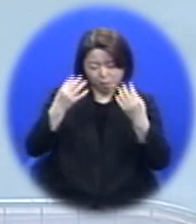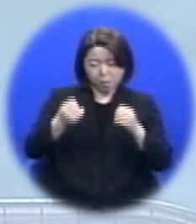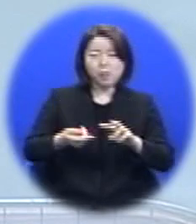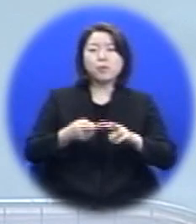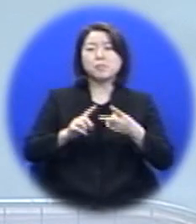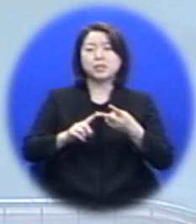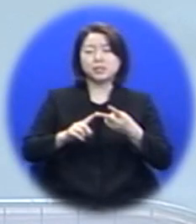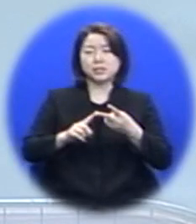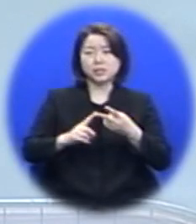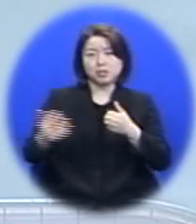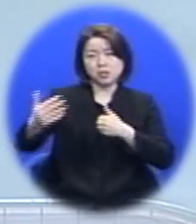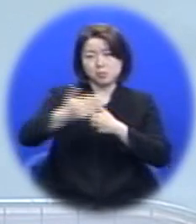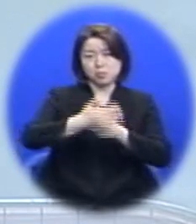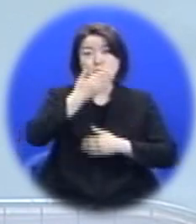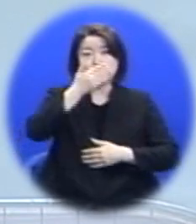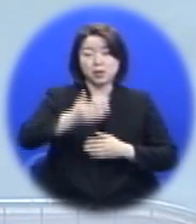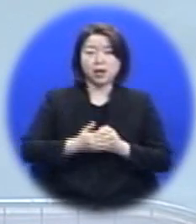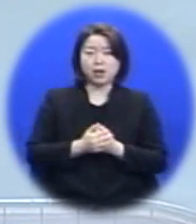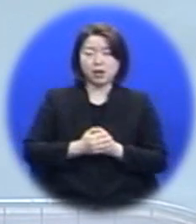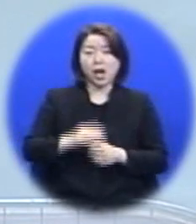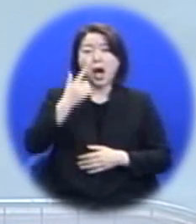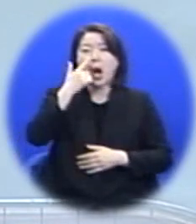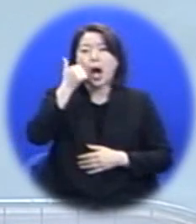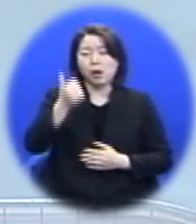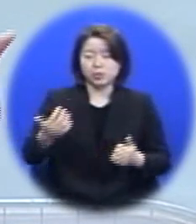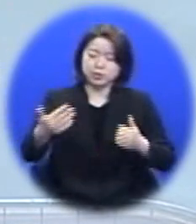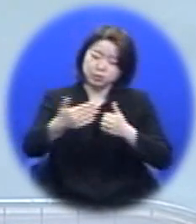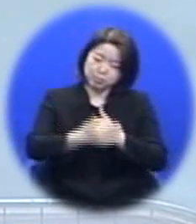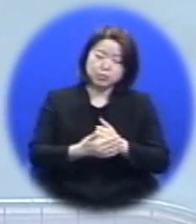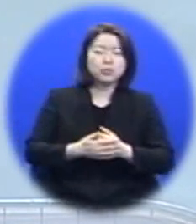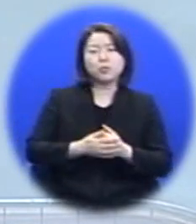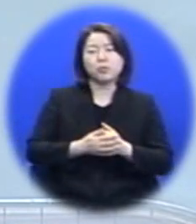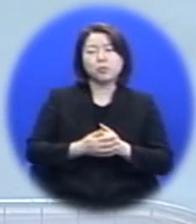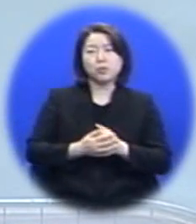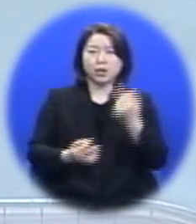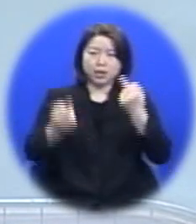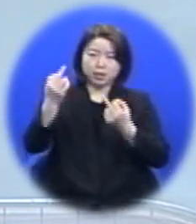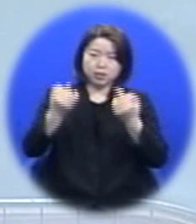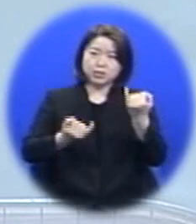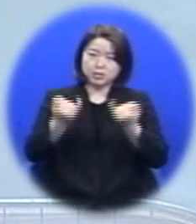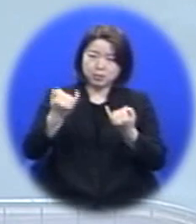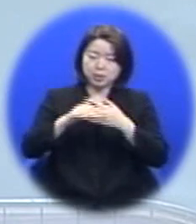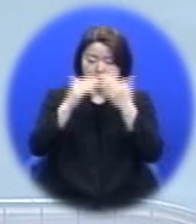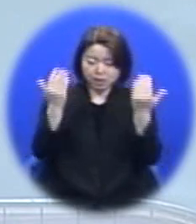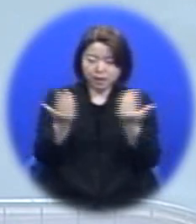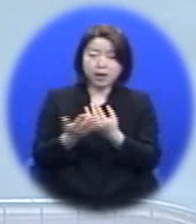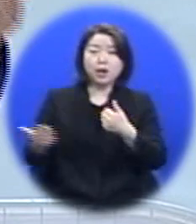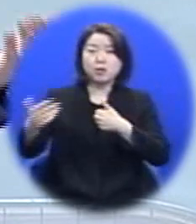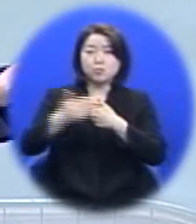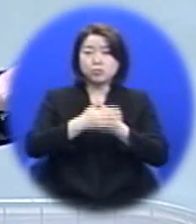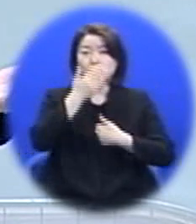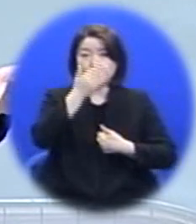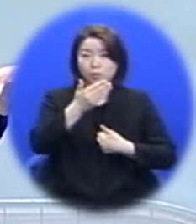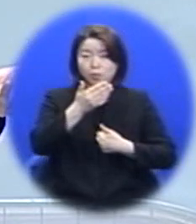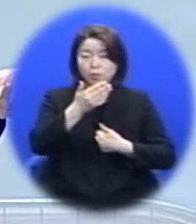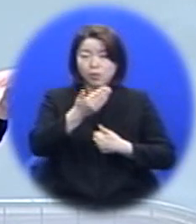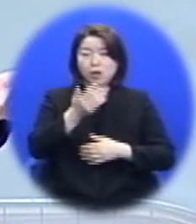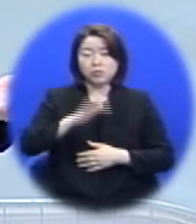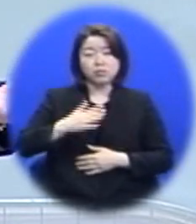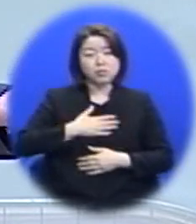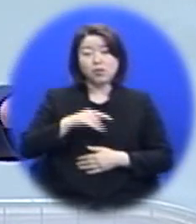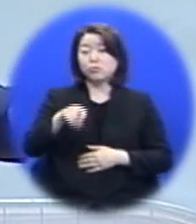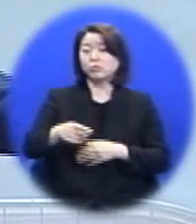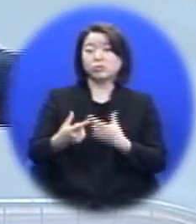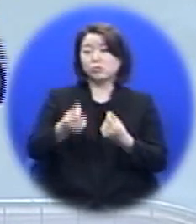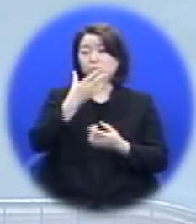것 같아요. 뭐, 아버지도 품고, 어머니도 품고, 형제들도 다 품어낼 수 있겠는데, 뭐, 나는 그런 복을 받은 것도